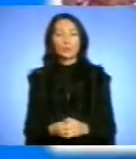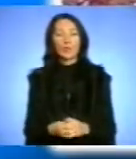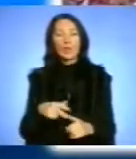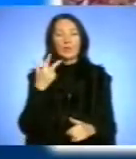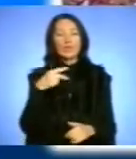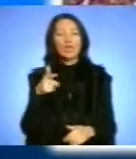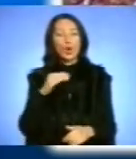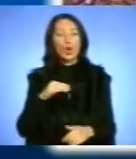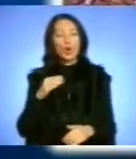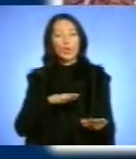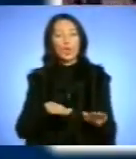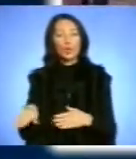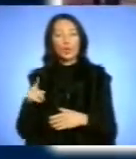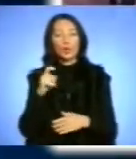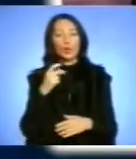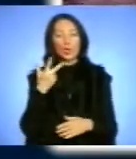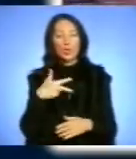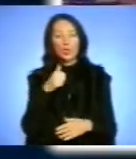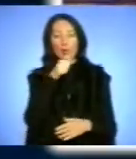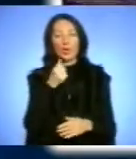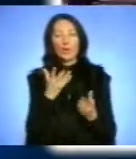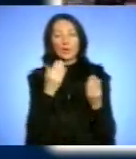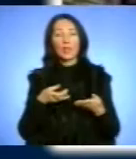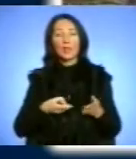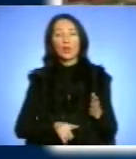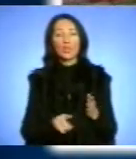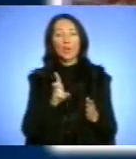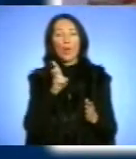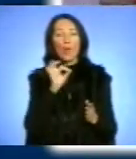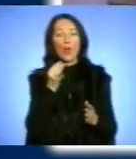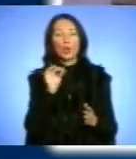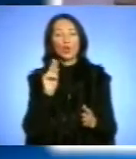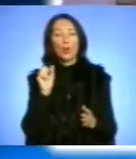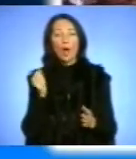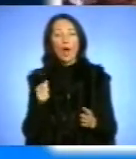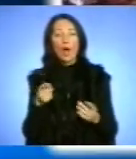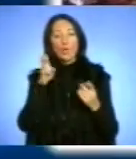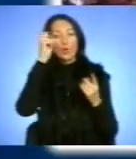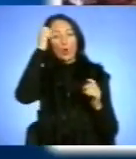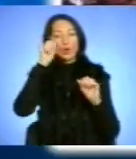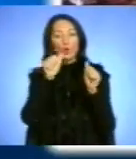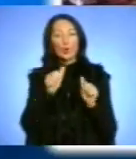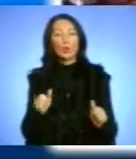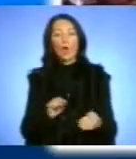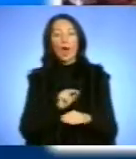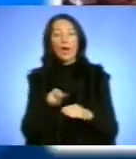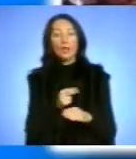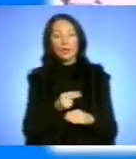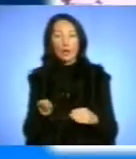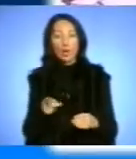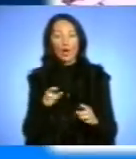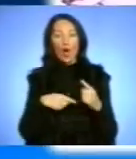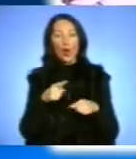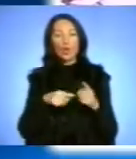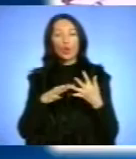30 жовтня минуло 130 років від дня народження Михайла Бойчука, відомого монументаліста, живописця, реставратора. У рідному селі Митця